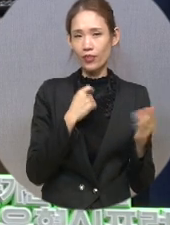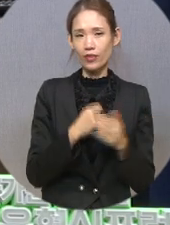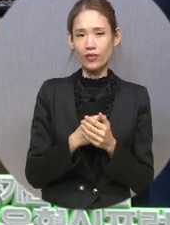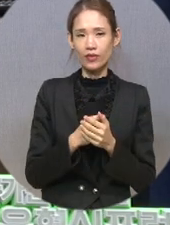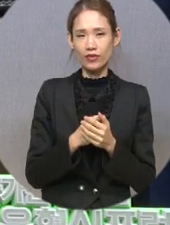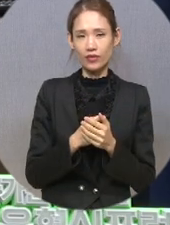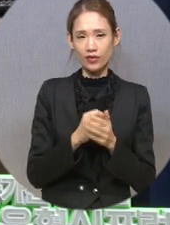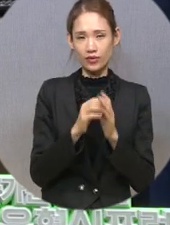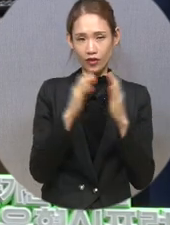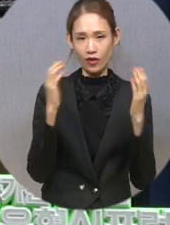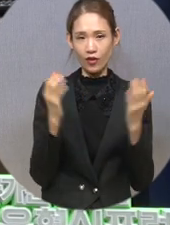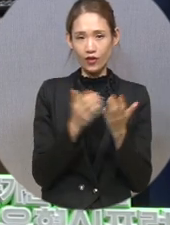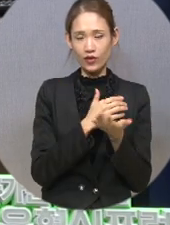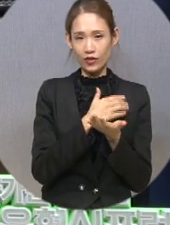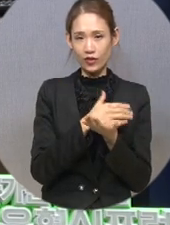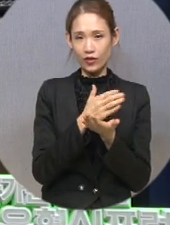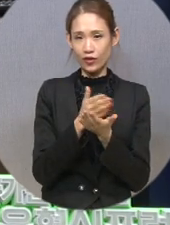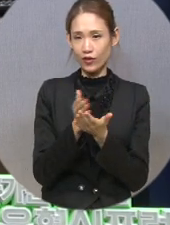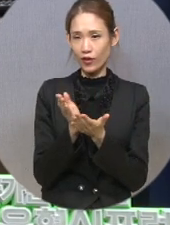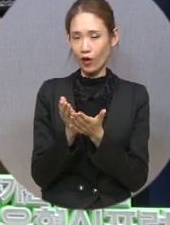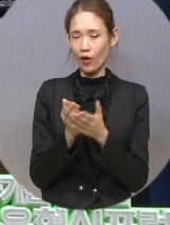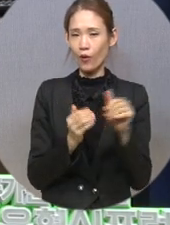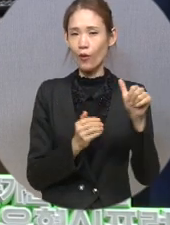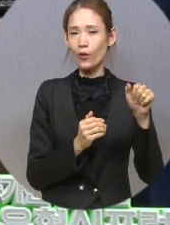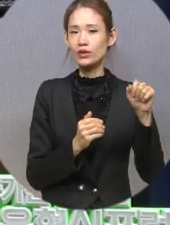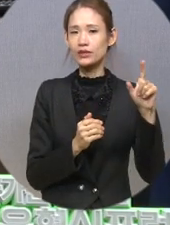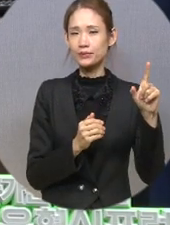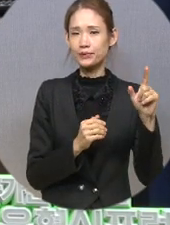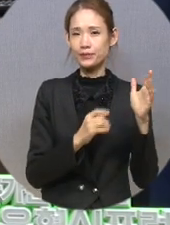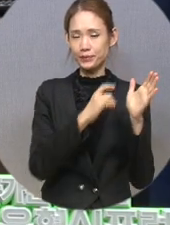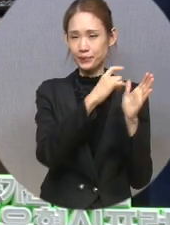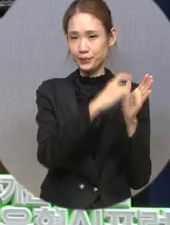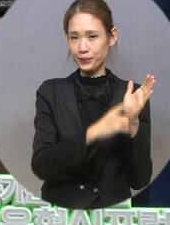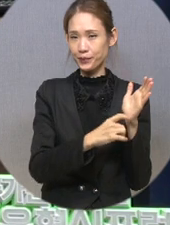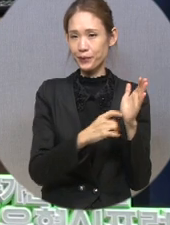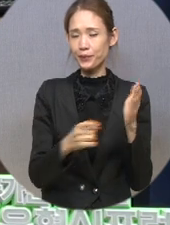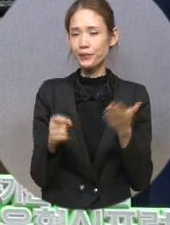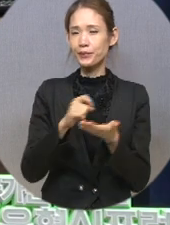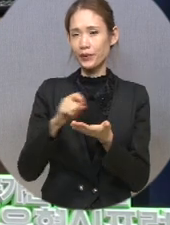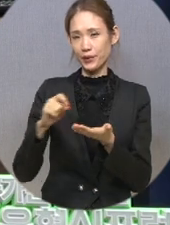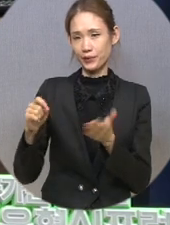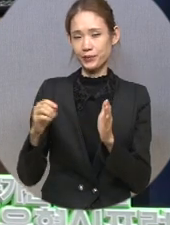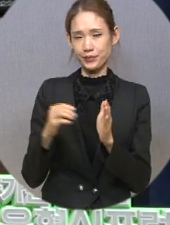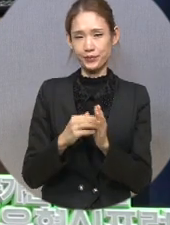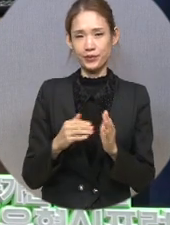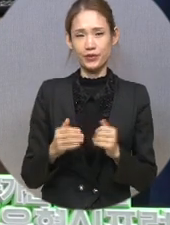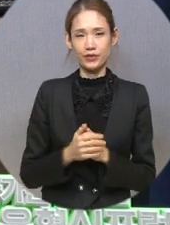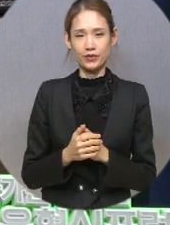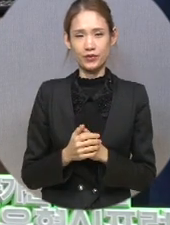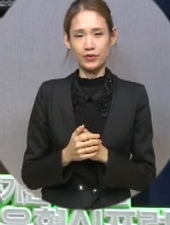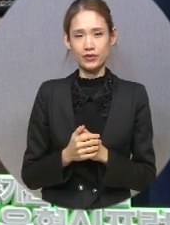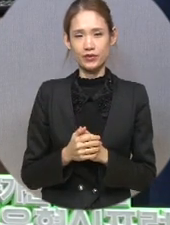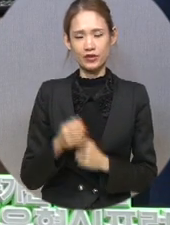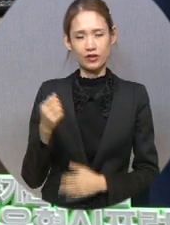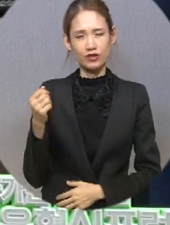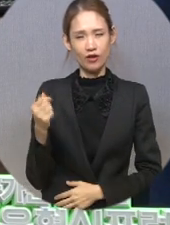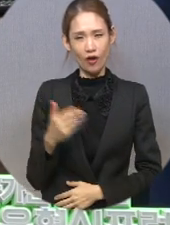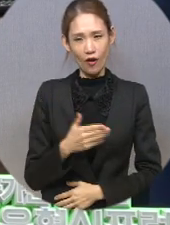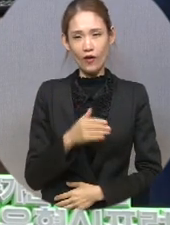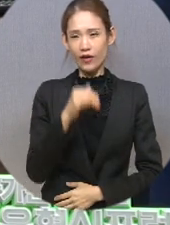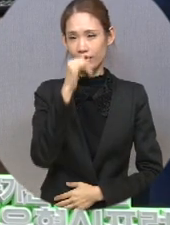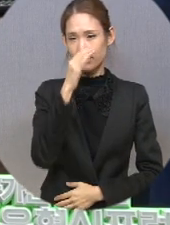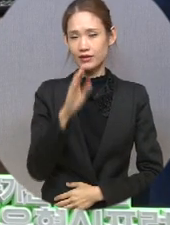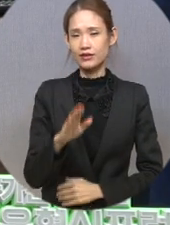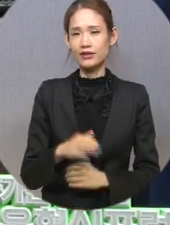한 51편을 실었습니다. 뭐, 거기에는 여러 가지가 있습니다만은, 무엇보다도,